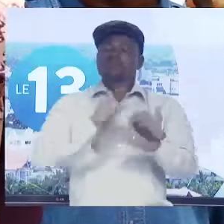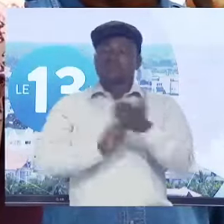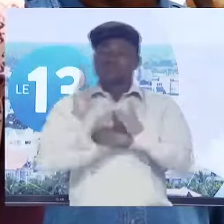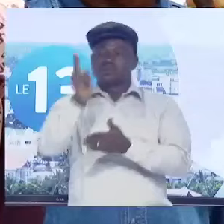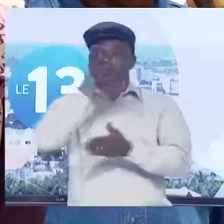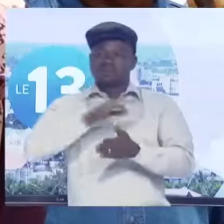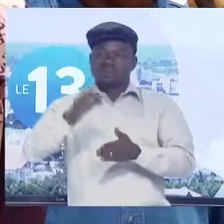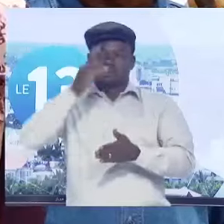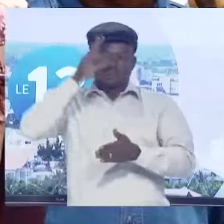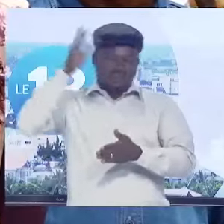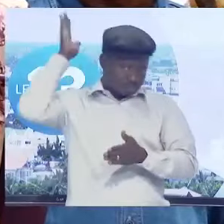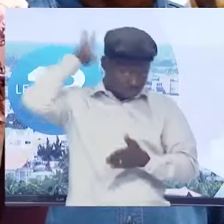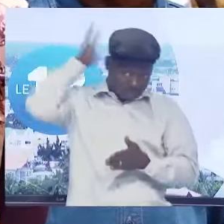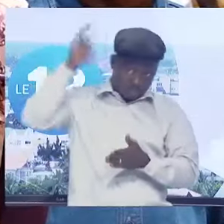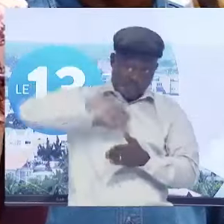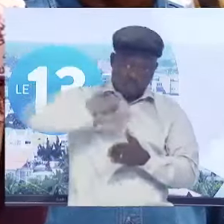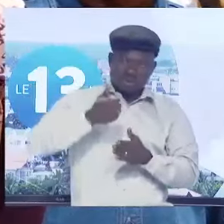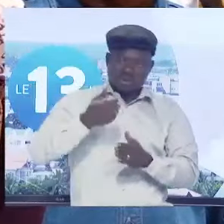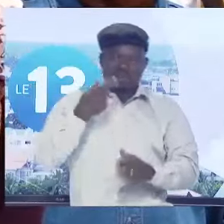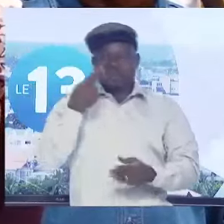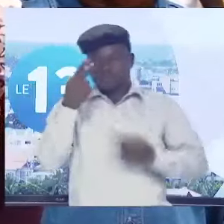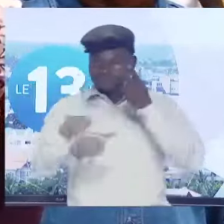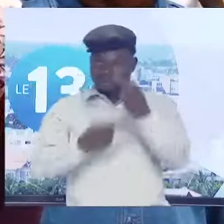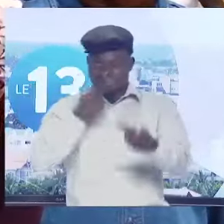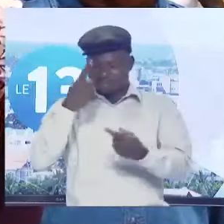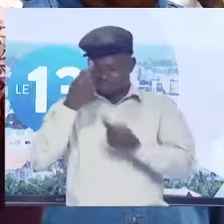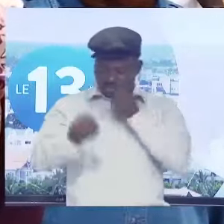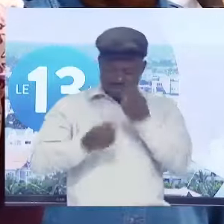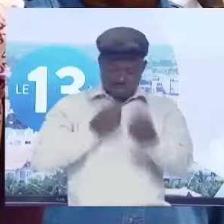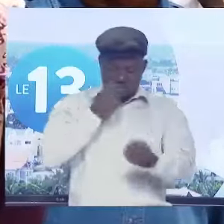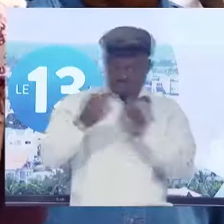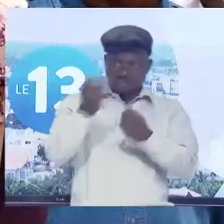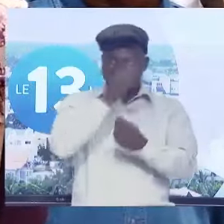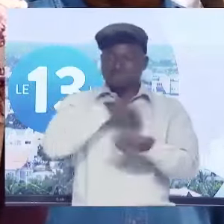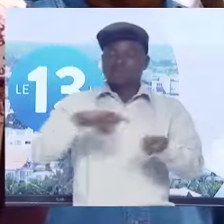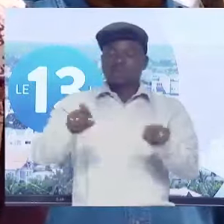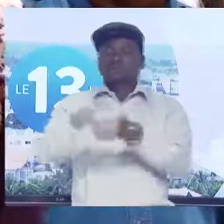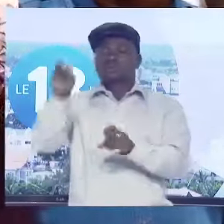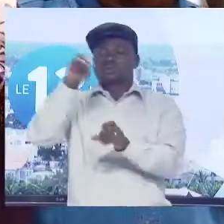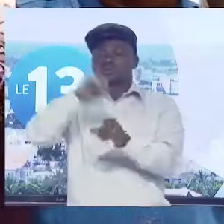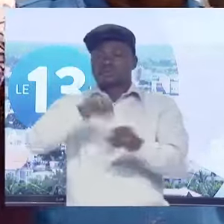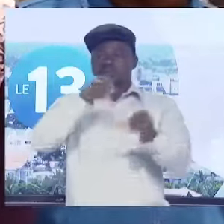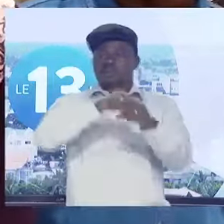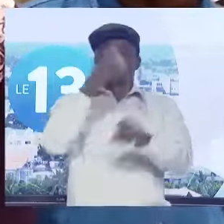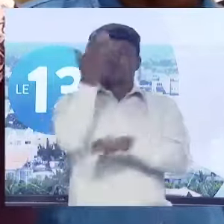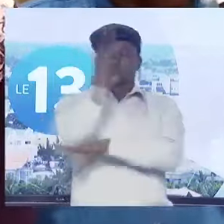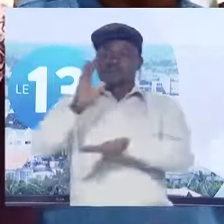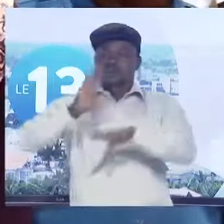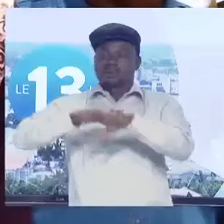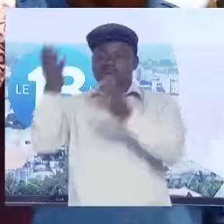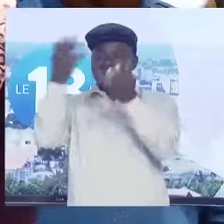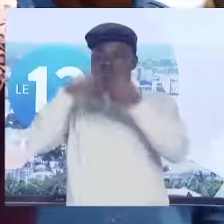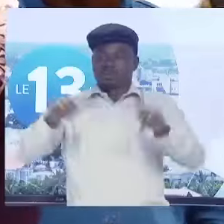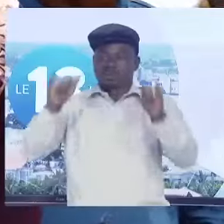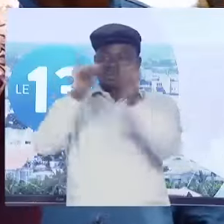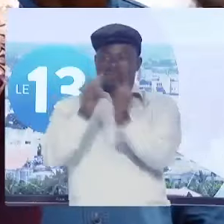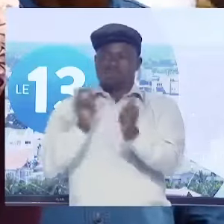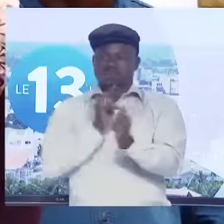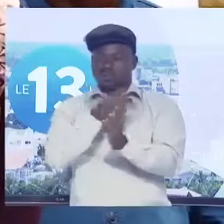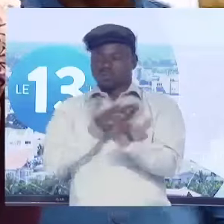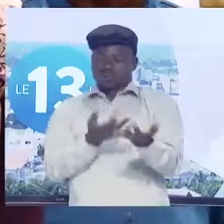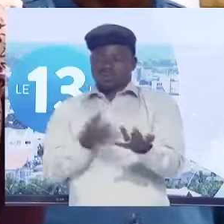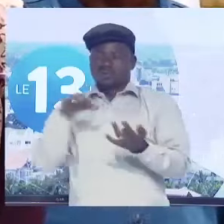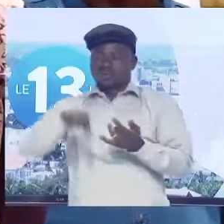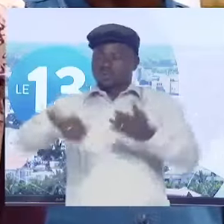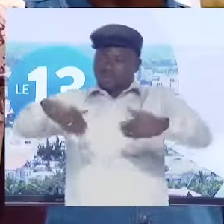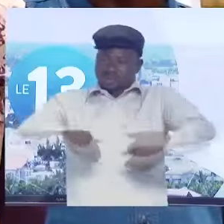et également des visites touristiques, mais également donc des reboisements. Et au sorti donc de ces camps, nous attendons donc vraiment donc que les jeunes